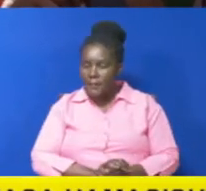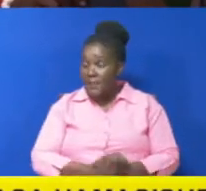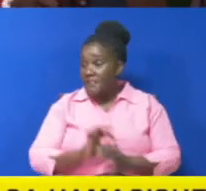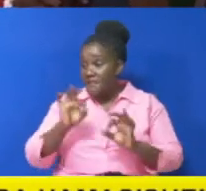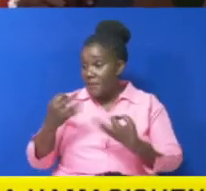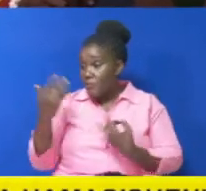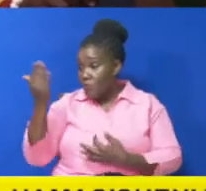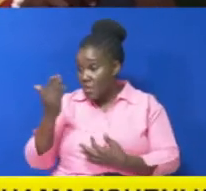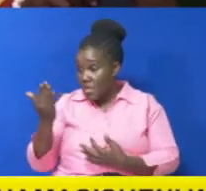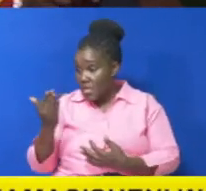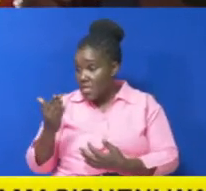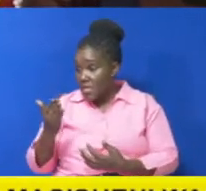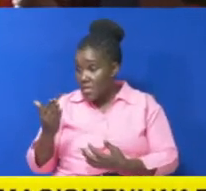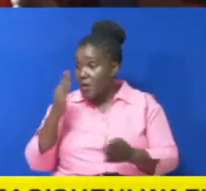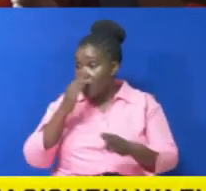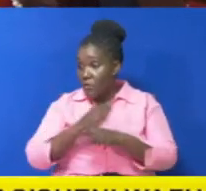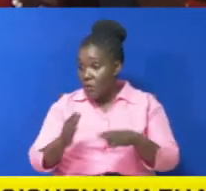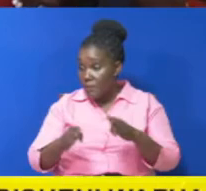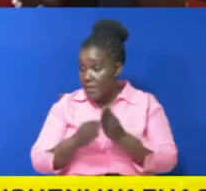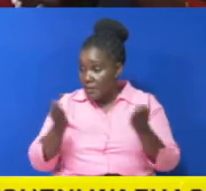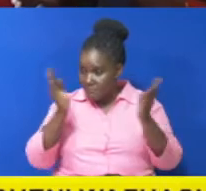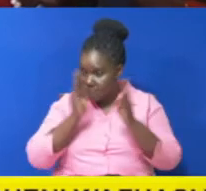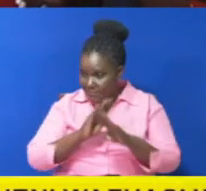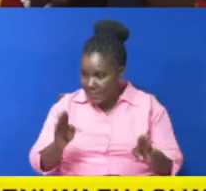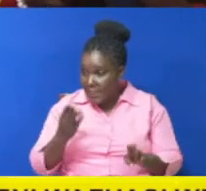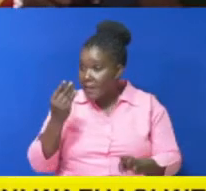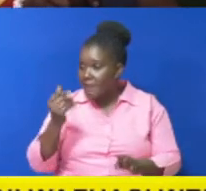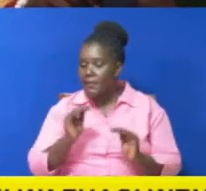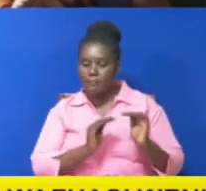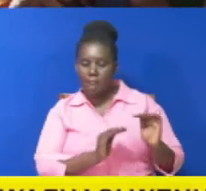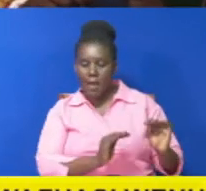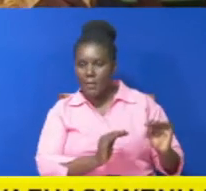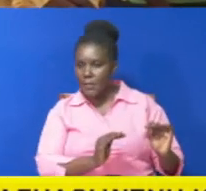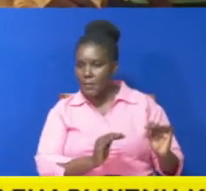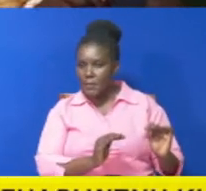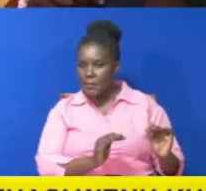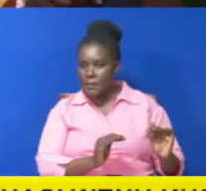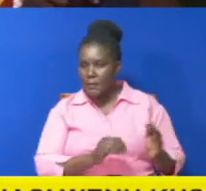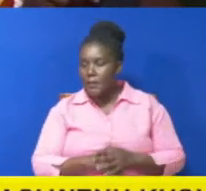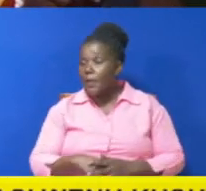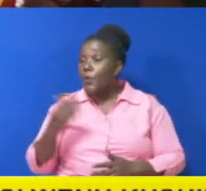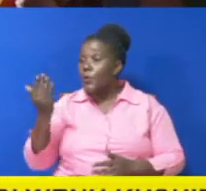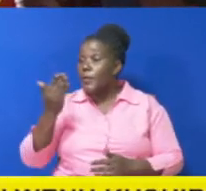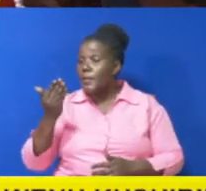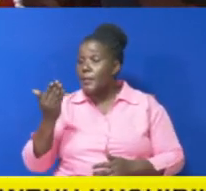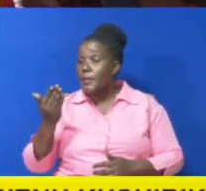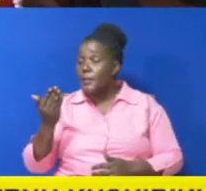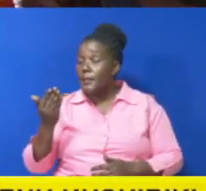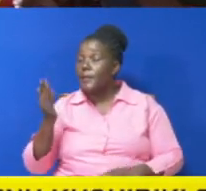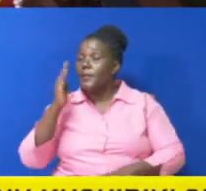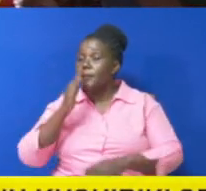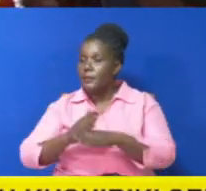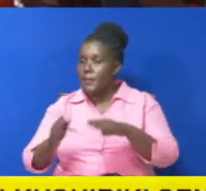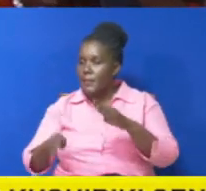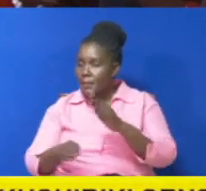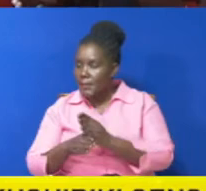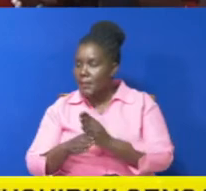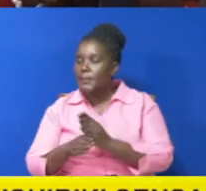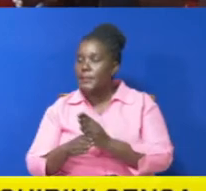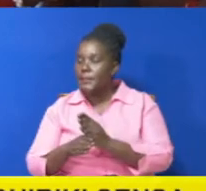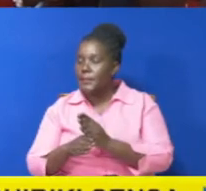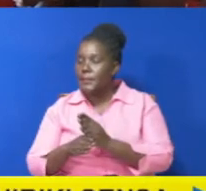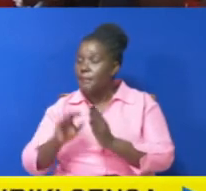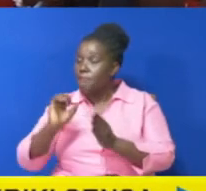milioni 470 wamekamilisha? Change kabaki. Wengine milioni 470 wamekamilisha